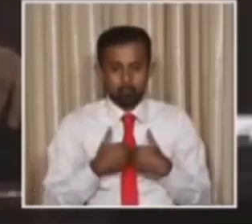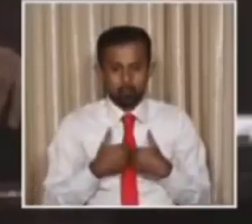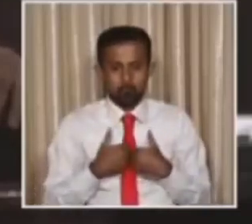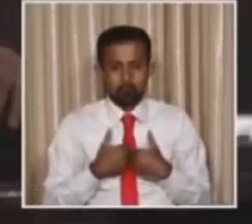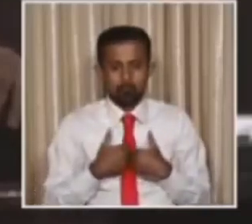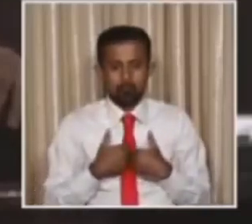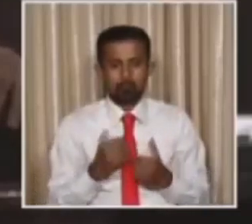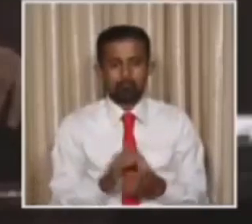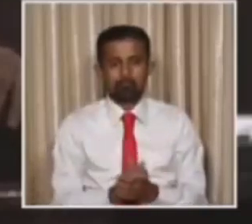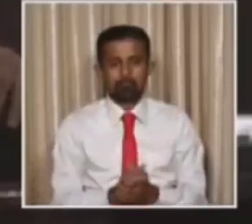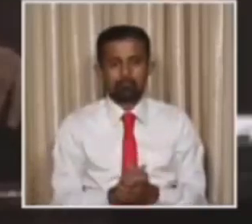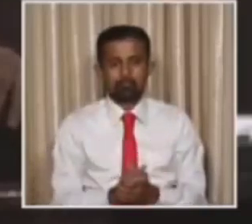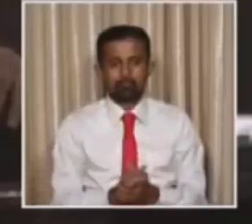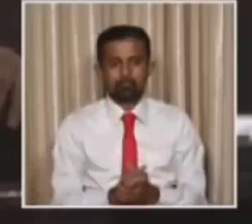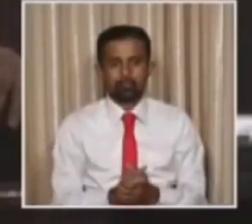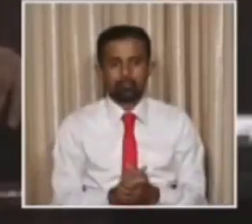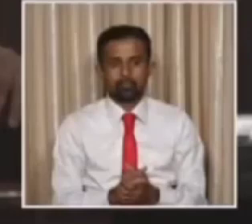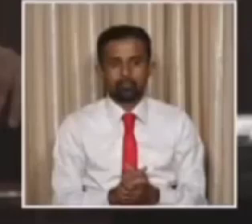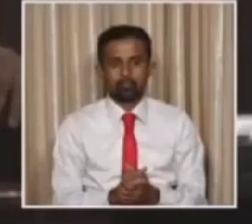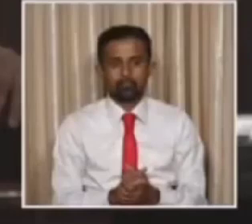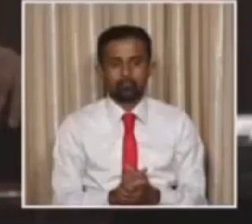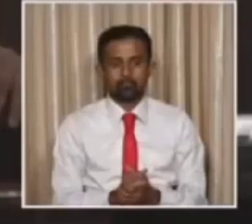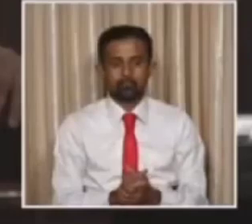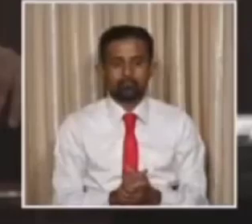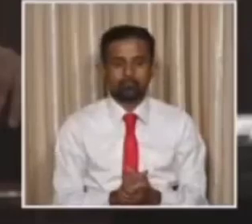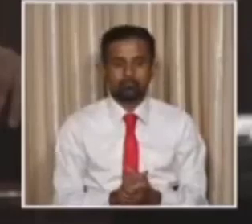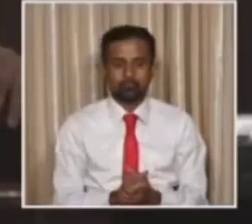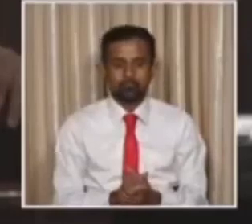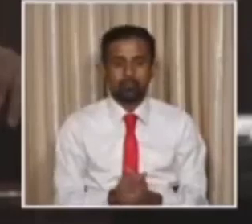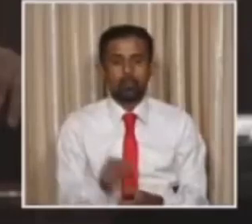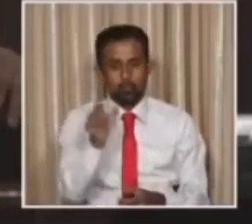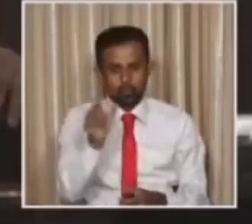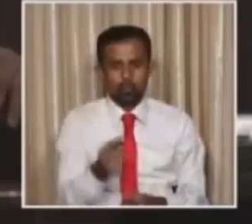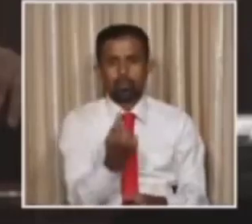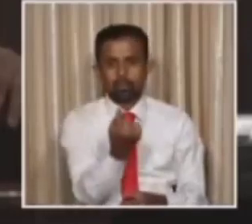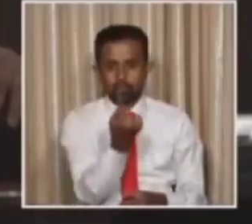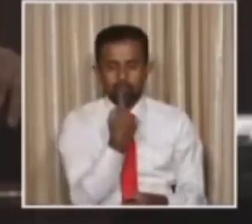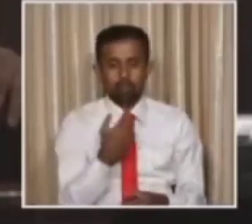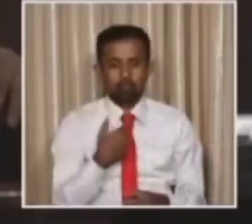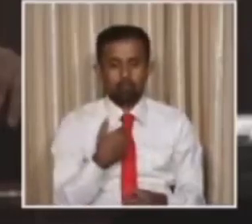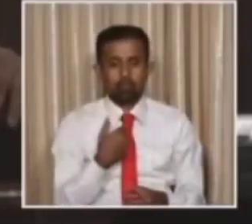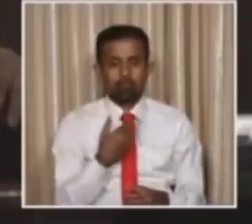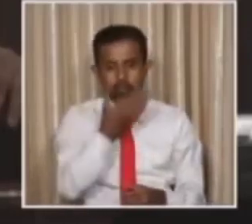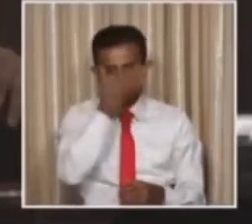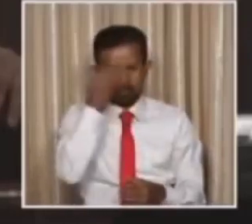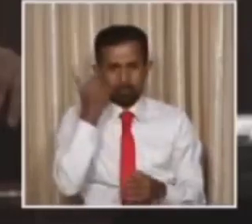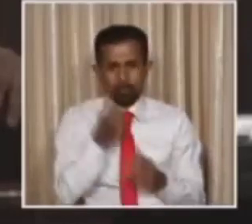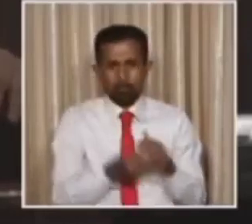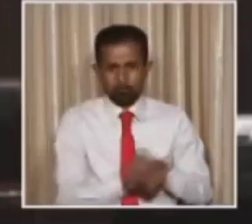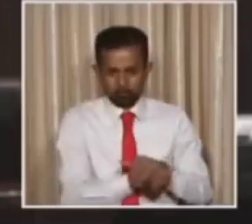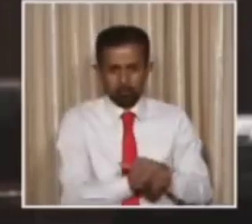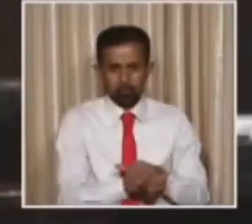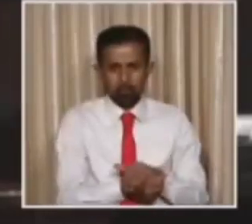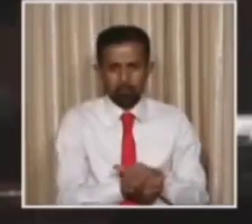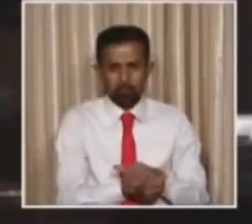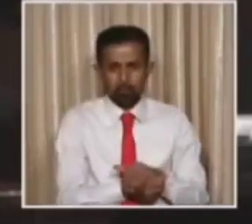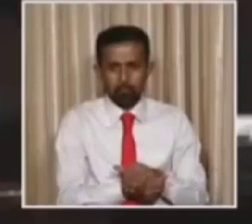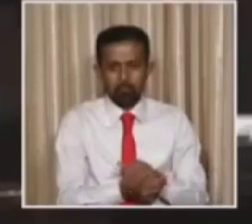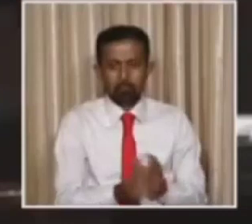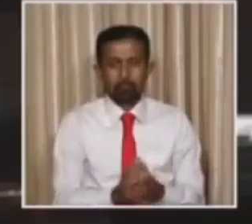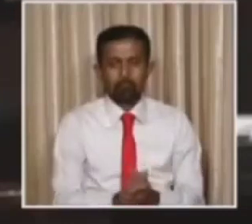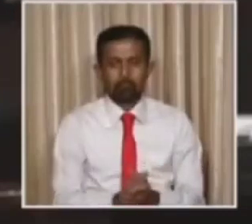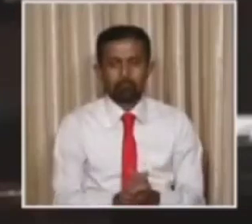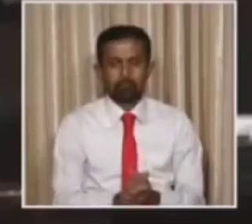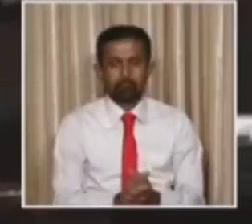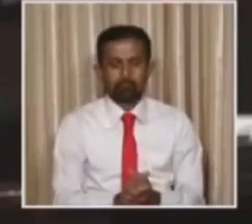Sapri, நான் இந்த பாராளுமன்றத்தில் இலங்கை தொடர்பிலேயே பேசுகின்றேன். மட்டக்களப்பு மாவட்டமும் இலங்கையில் ஒரு பகுதியாகும். அத்துடன் நான்